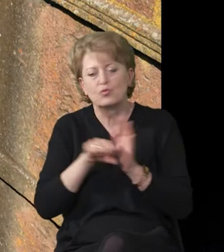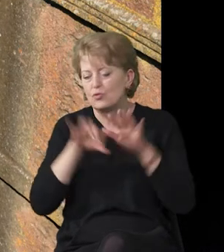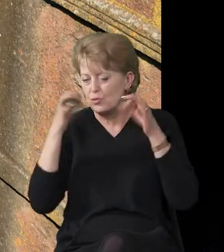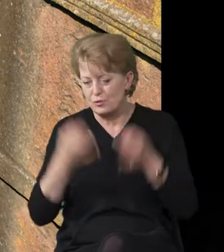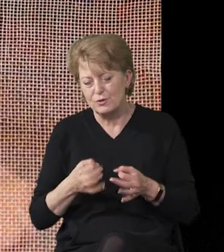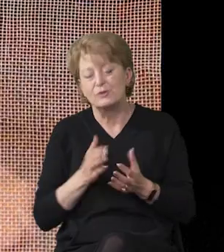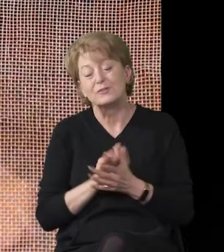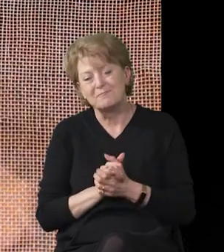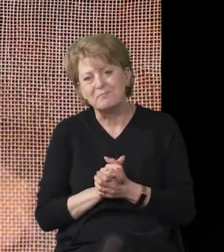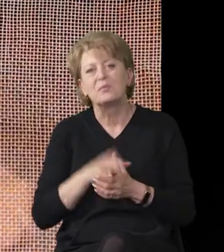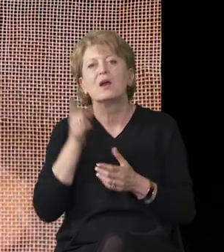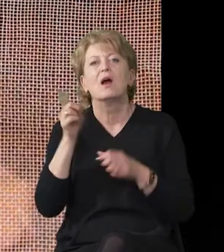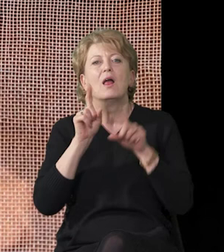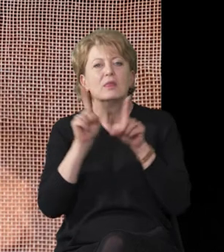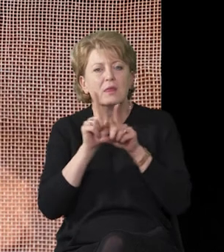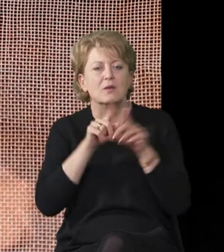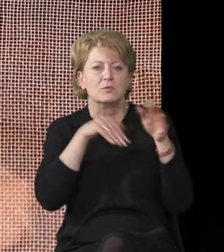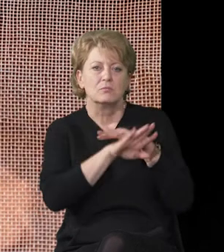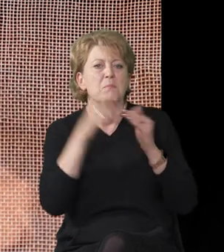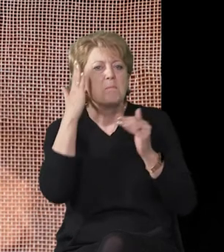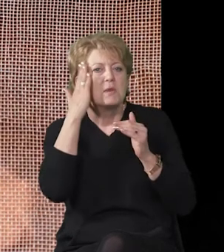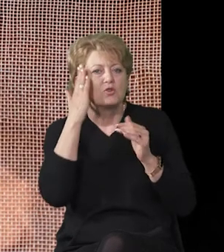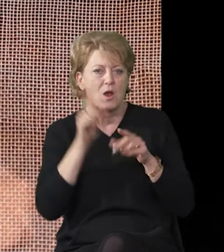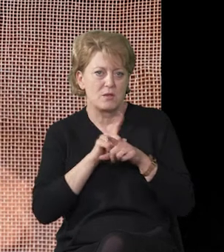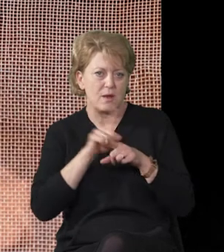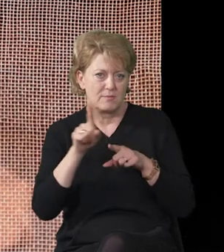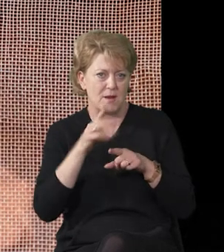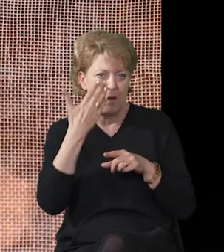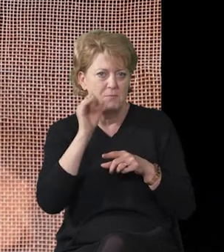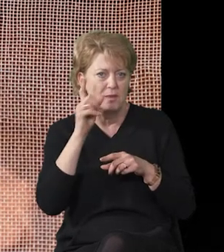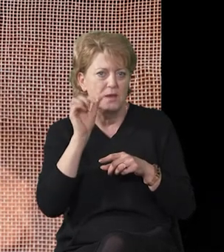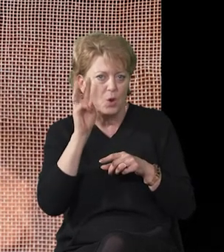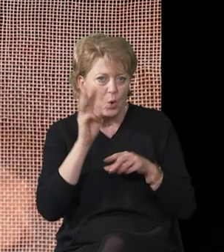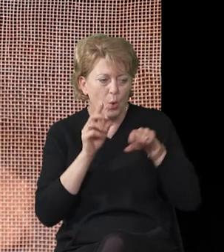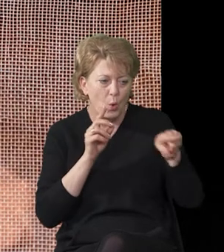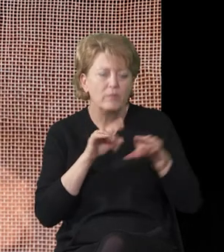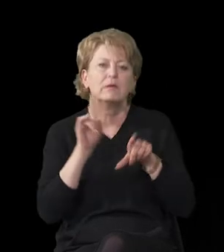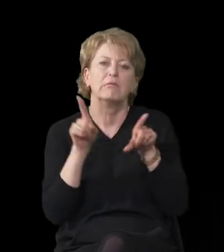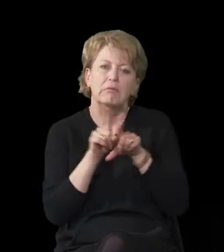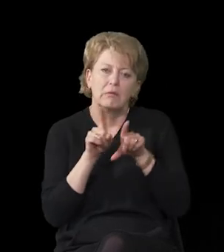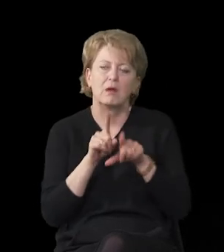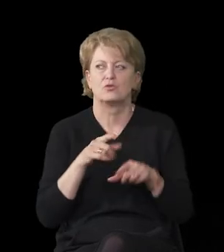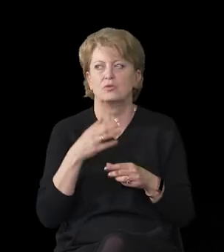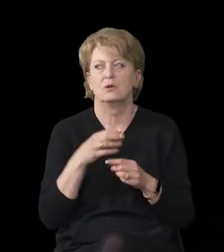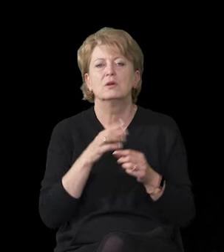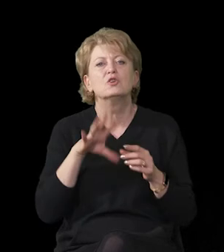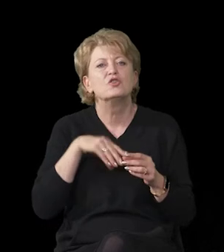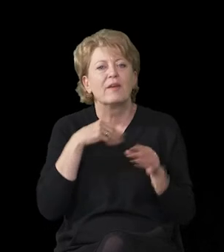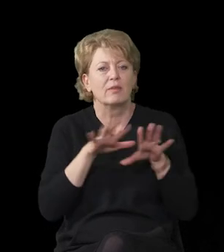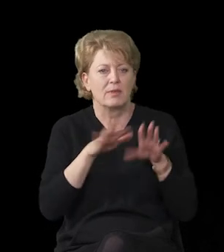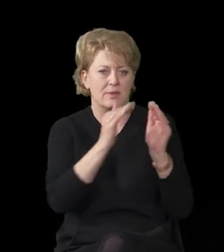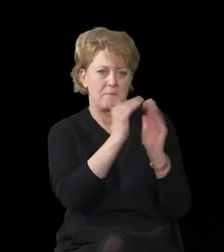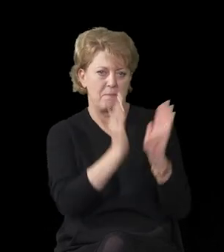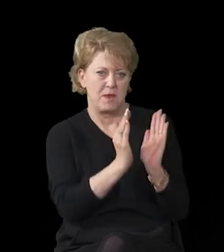tam zamieszkują, a także grobowce świętych, którzy dokonali żywota właśnie w Lalibeli.